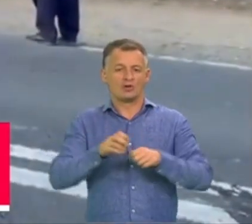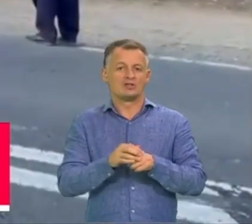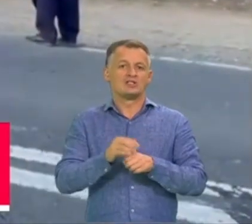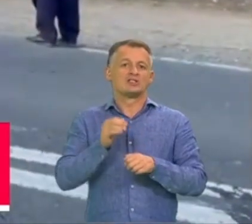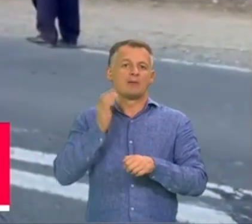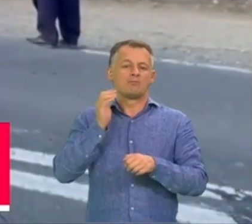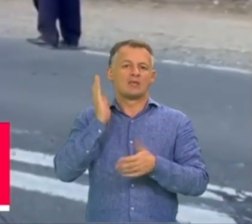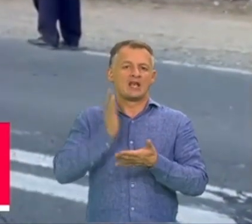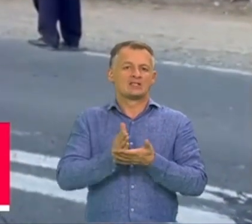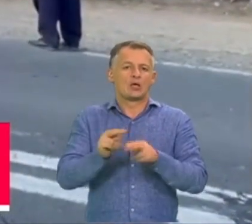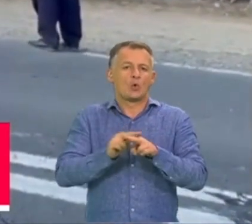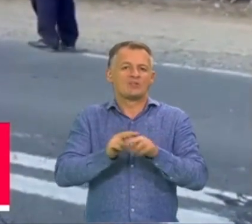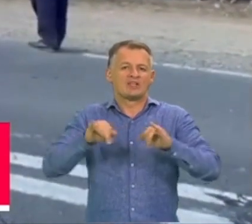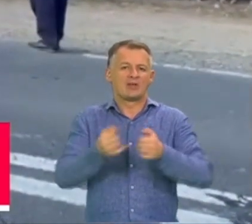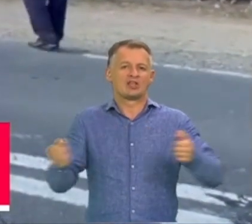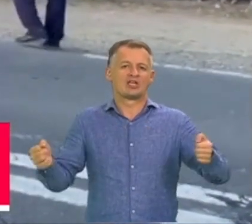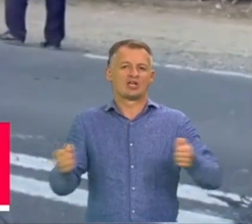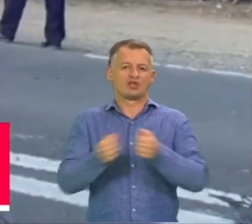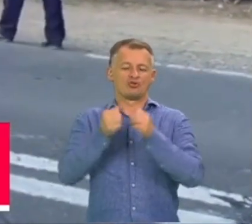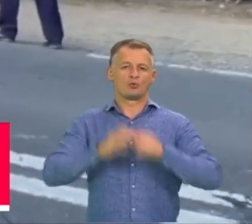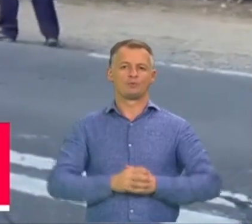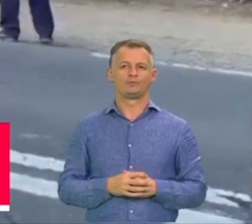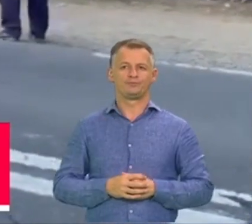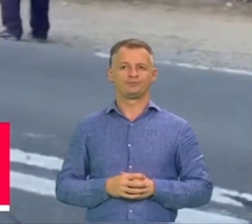cu exactitate cum s-a produs evenimentul.